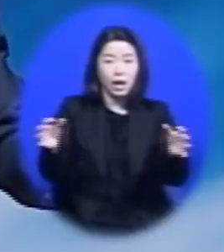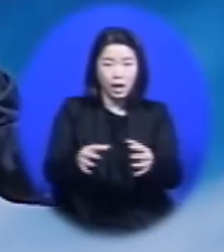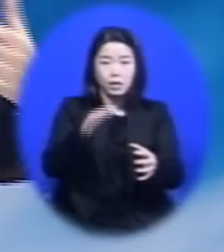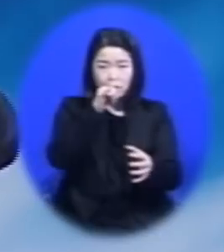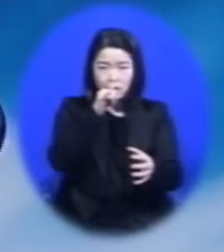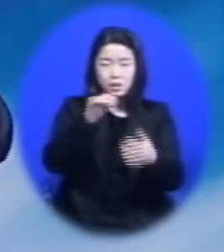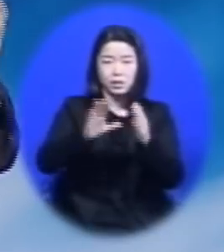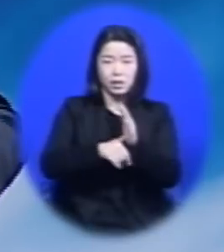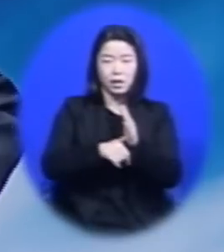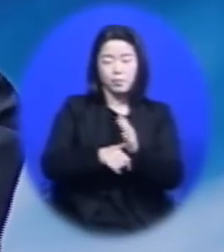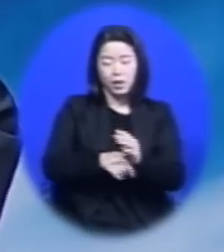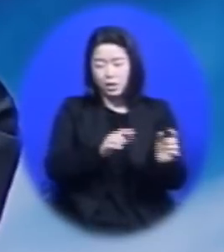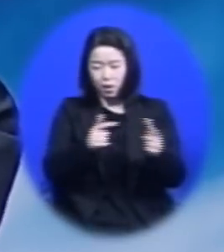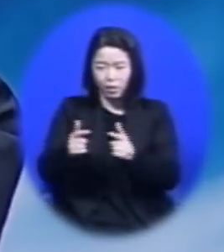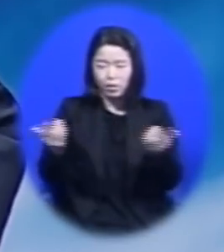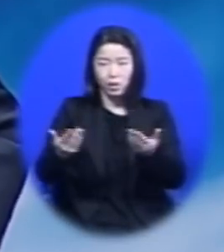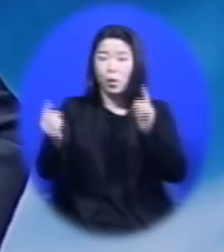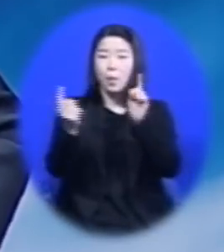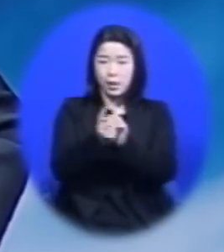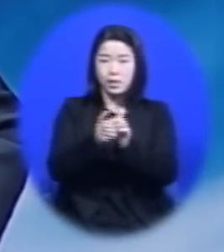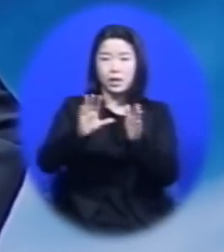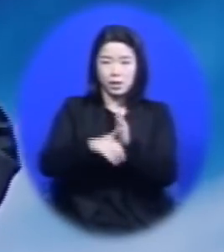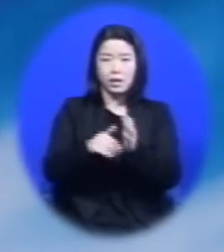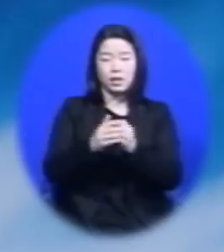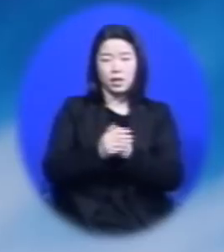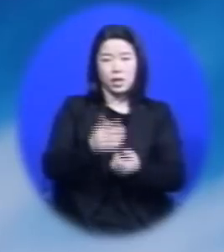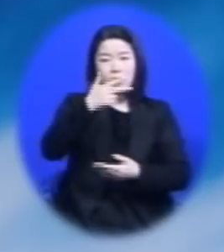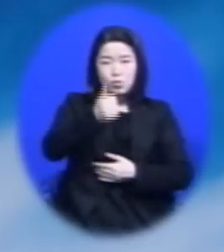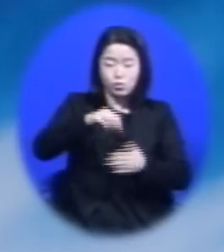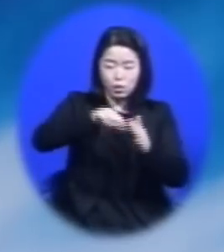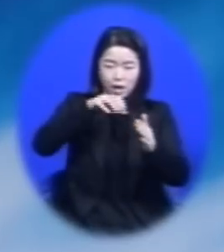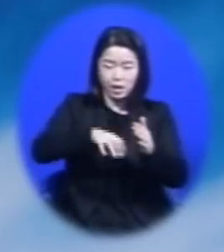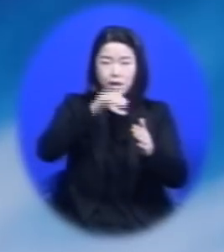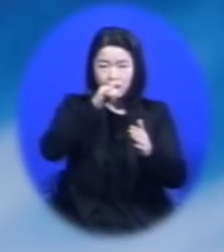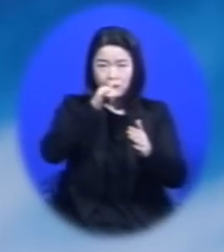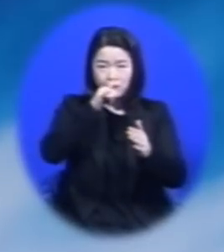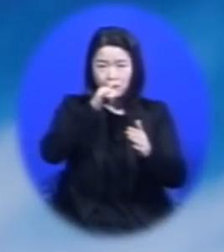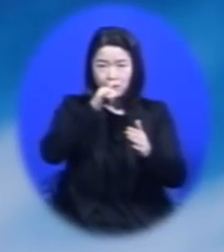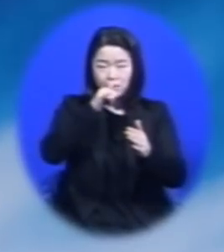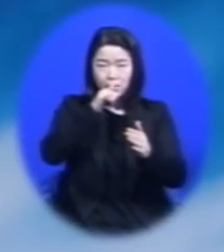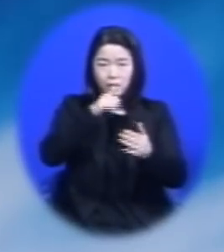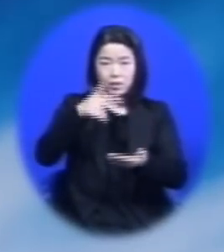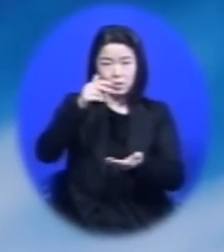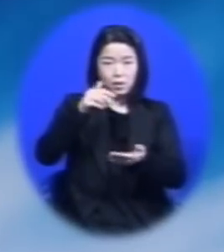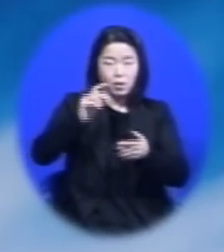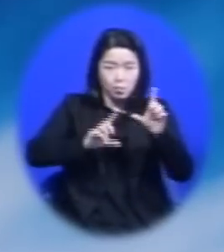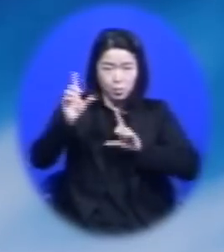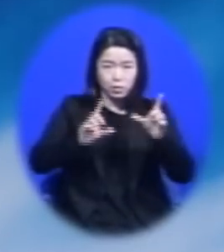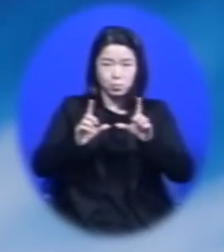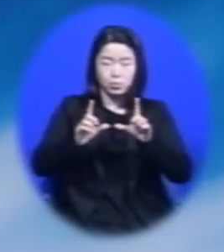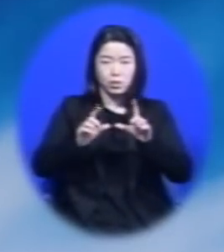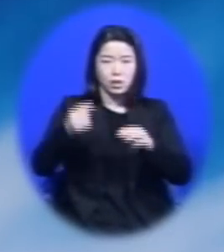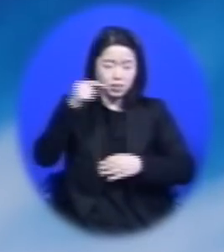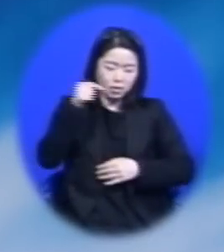교회에서이 이런저런 일을 만나게 된다면 주 안에 있는 자세를 철저하게